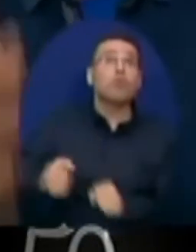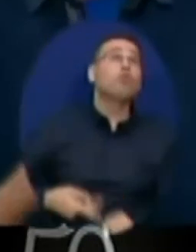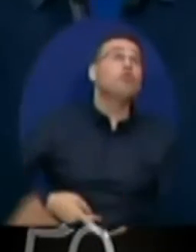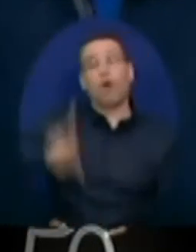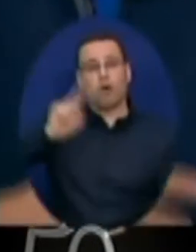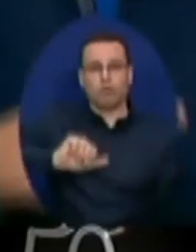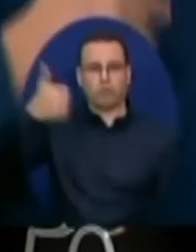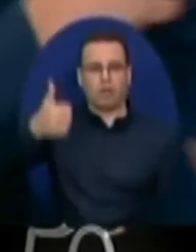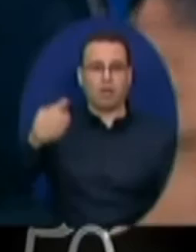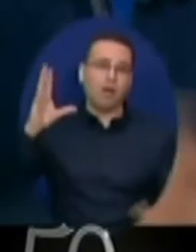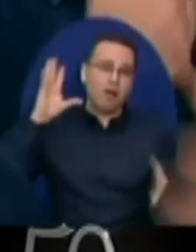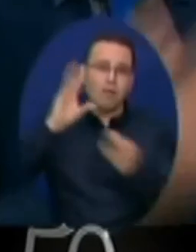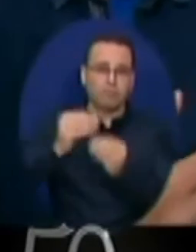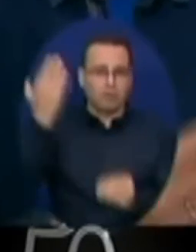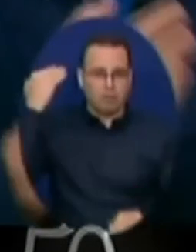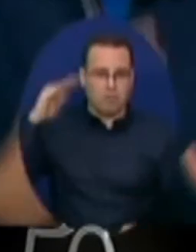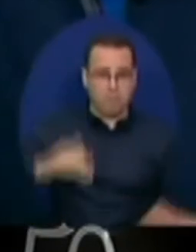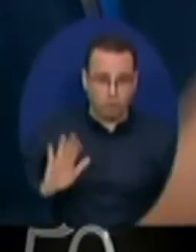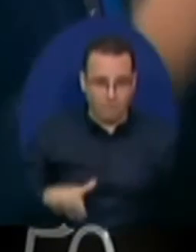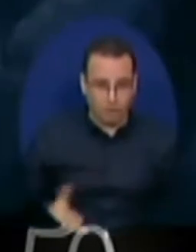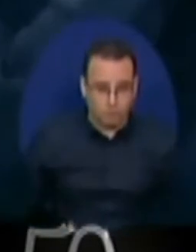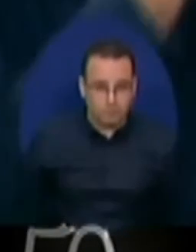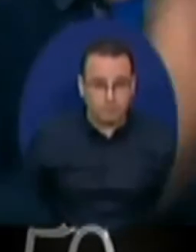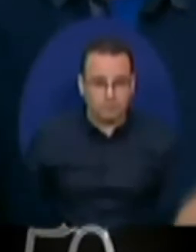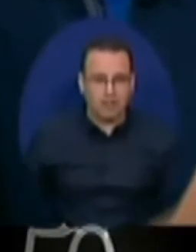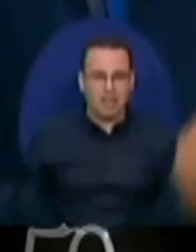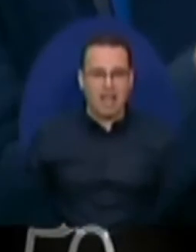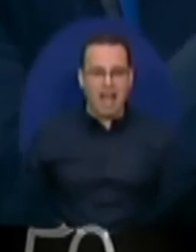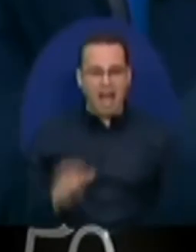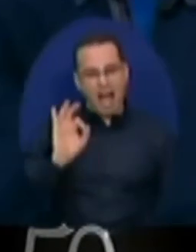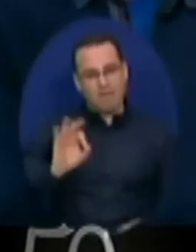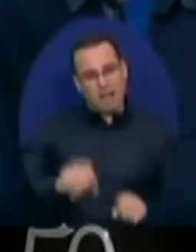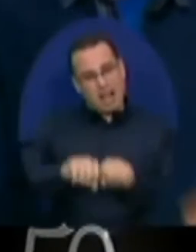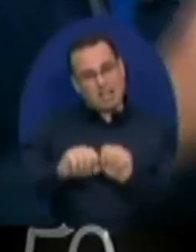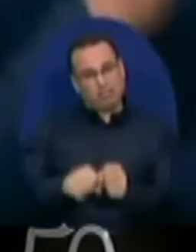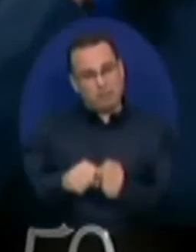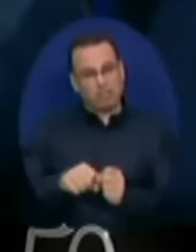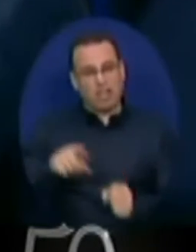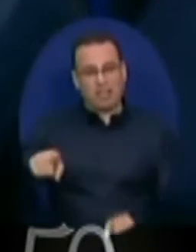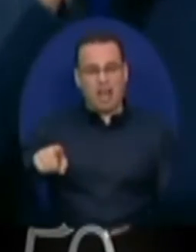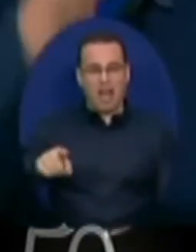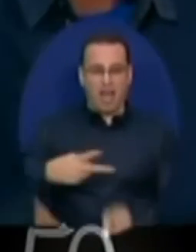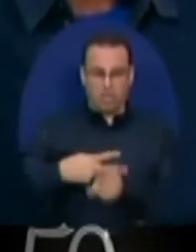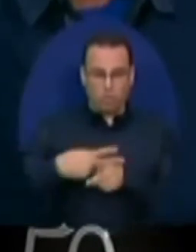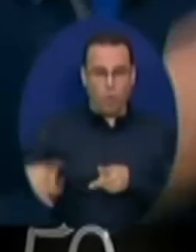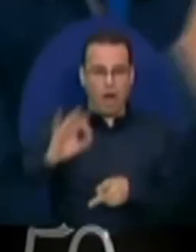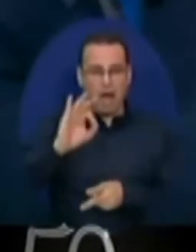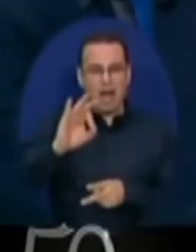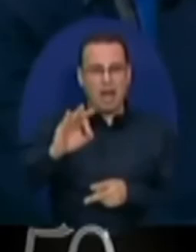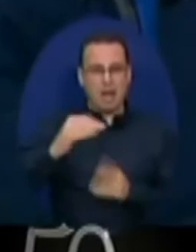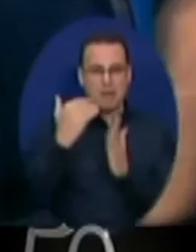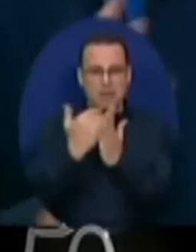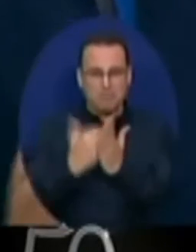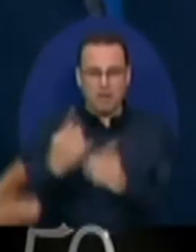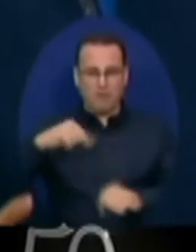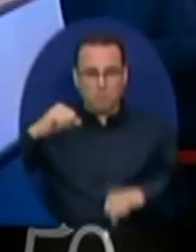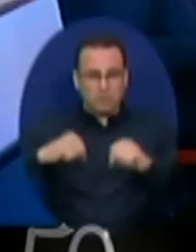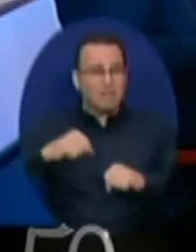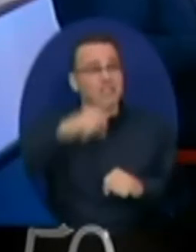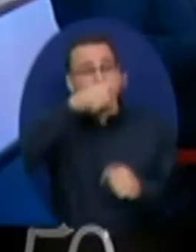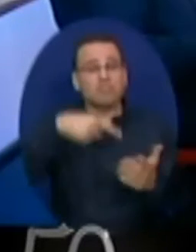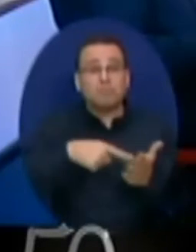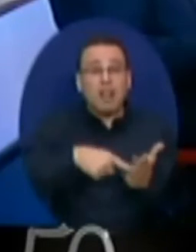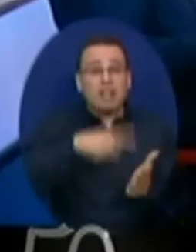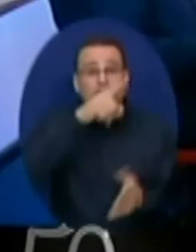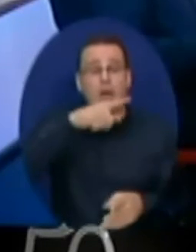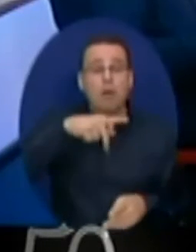והדרך היחידה לשבש את הכל, לשבש את המוסר ואת תואר הנשק, זה שפוליטיקאים יתערבו בצבא. תגידי,